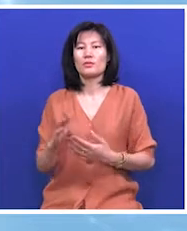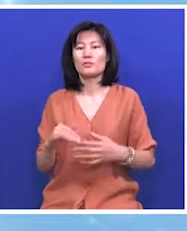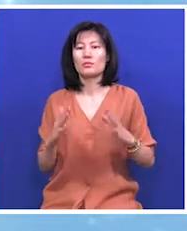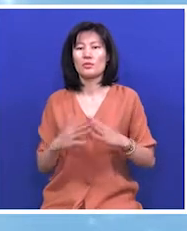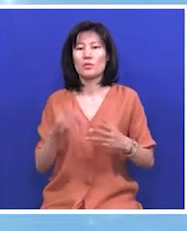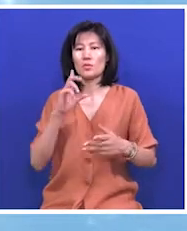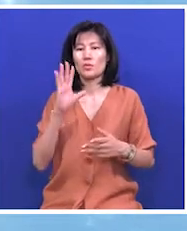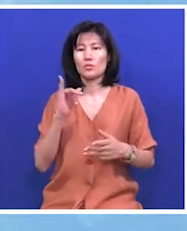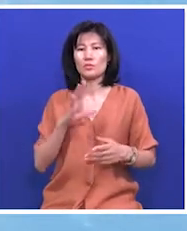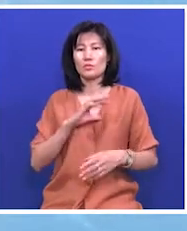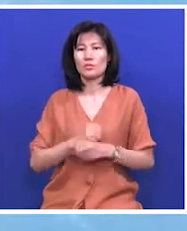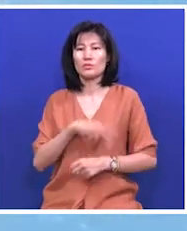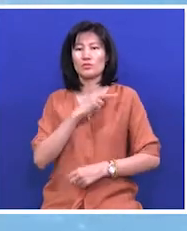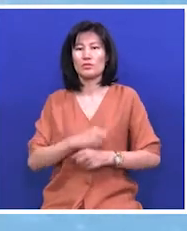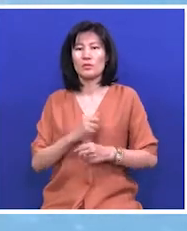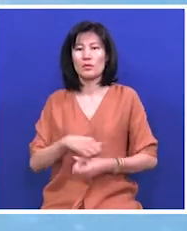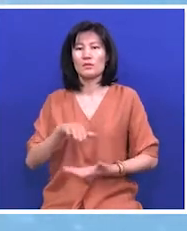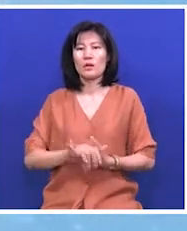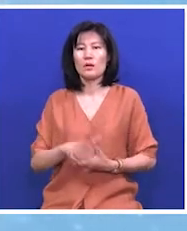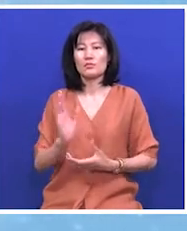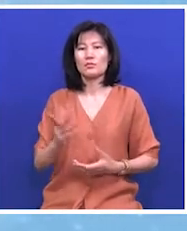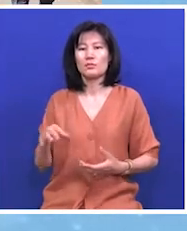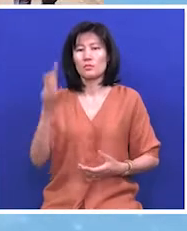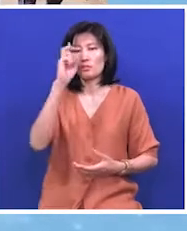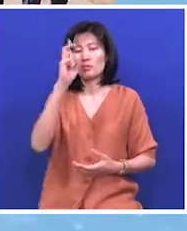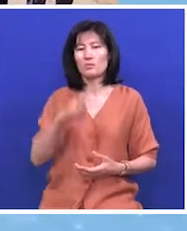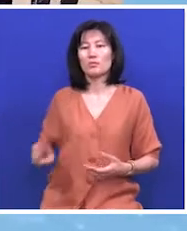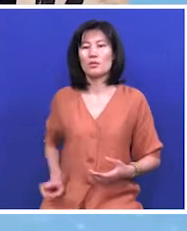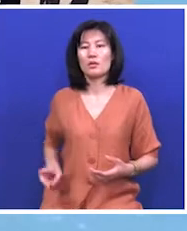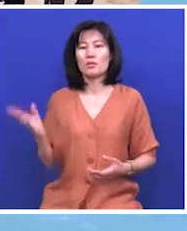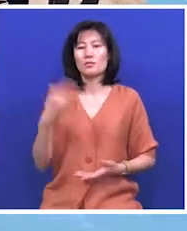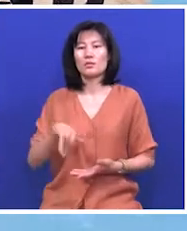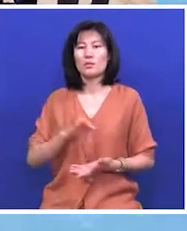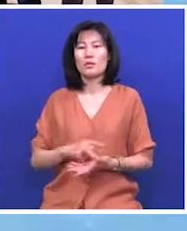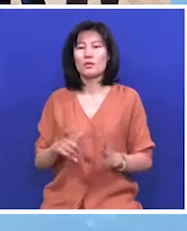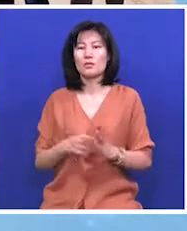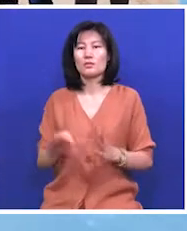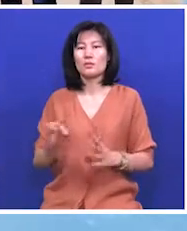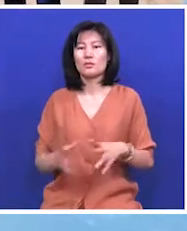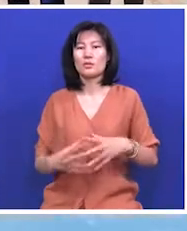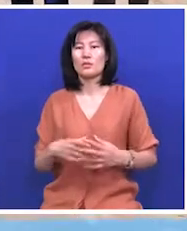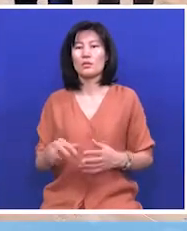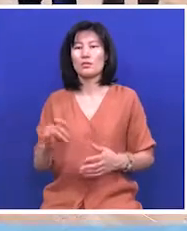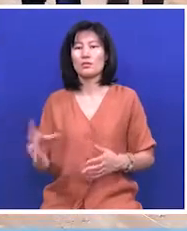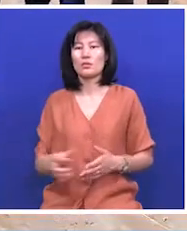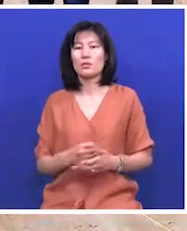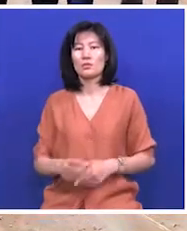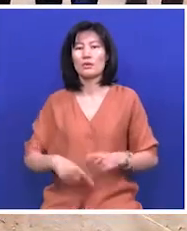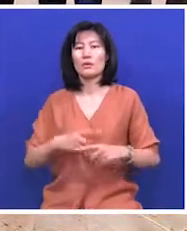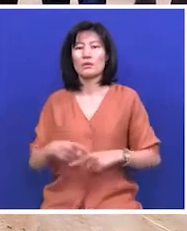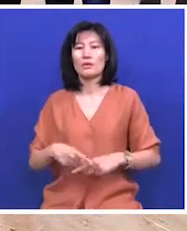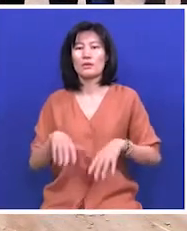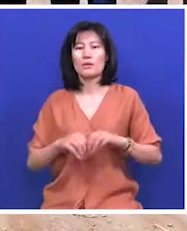және тұрғындарды ауызсумен қамтамасыз ету жұмыстарымен танысты. Сондай-ақ үкімет басшысы Түркістан қаласындағы жетекші ауыл шаруашылығы